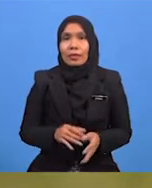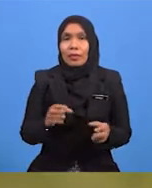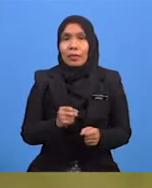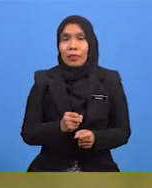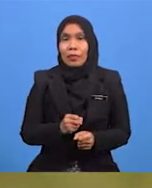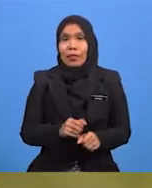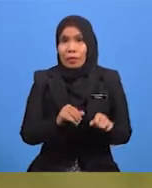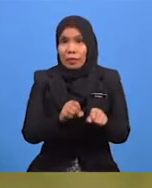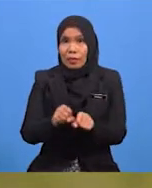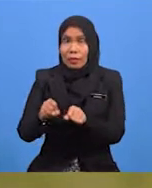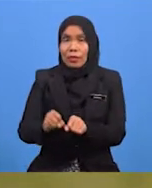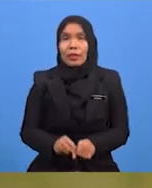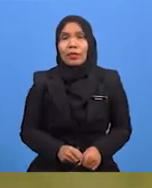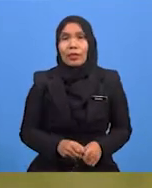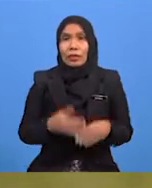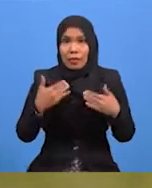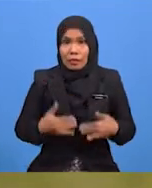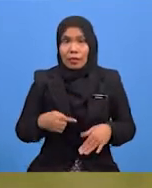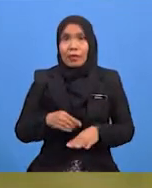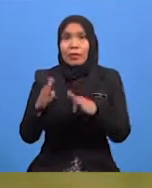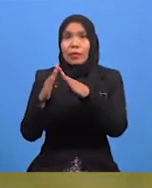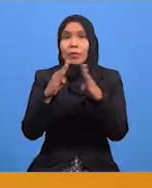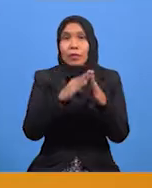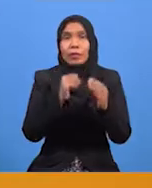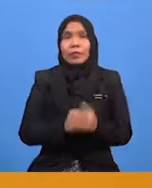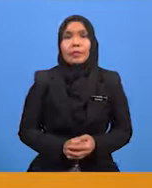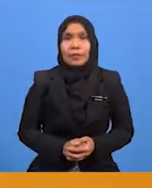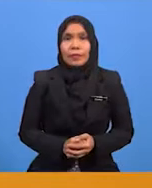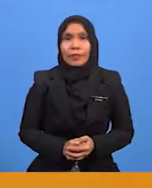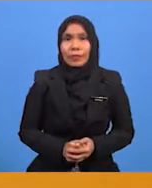lihat menerusi ungkapan penyajak yang berbunyi